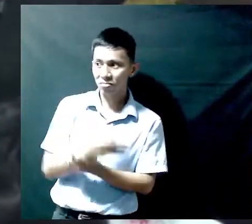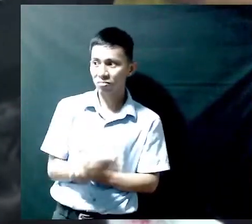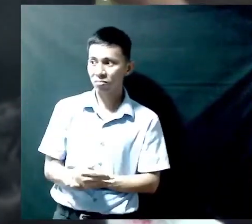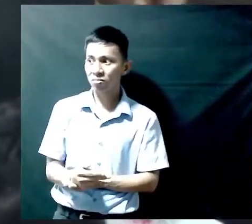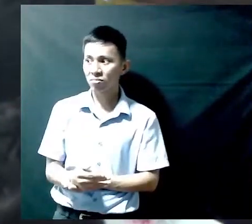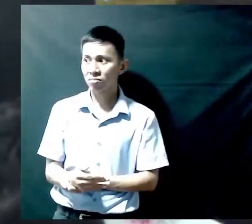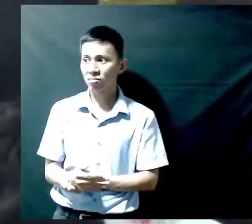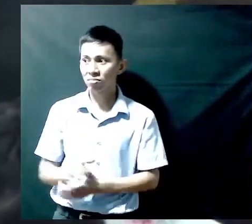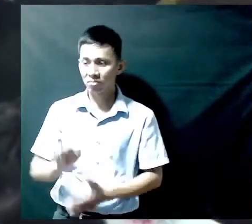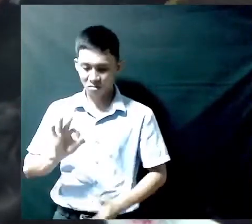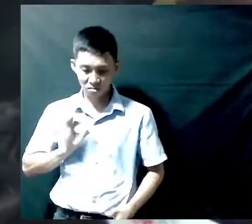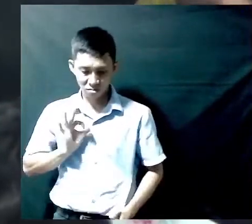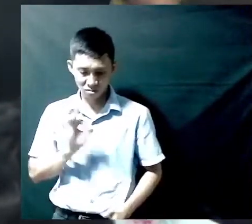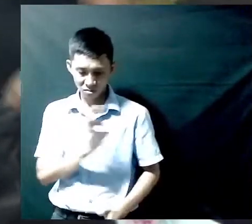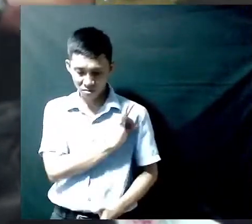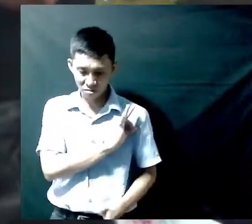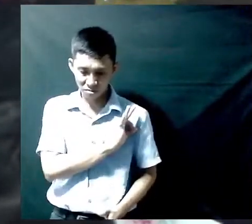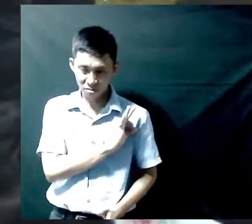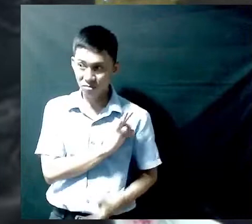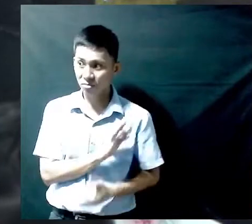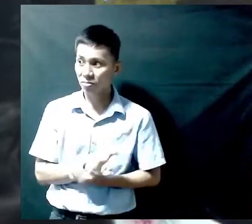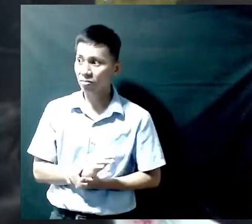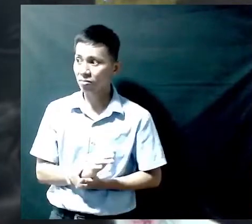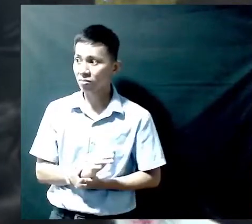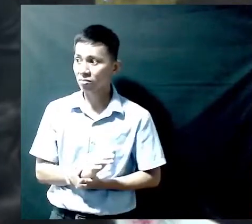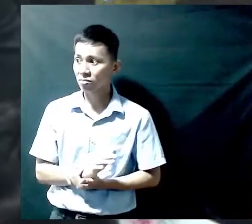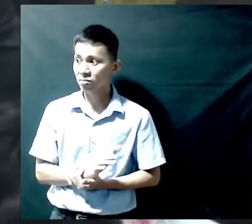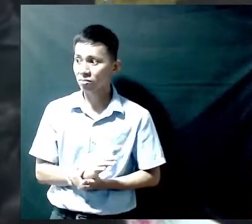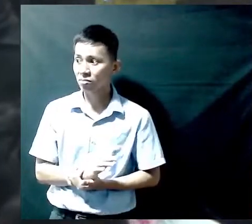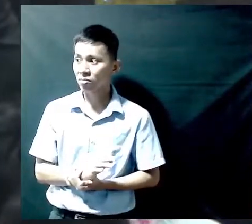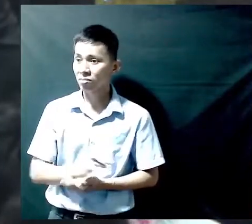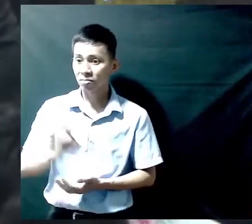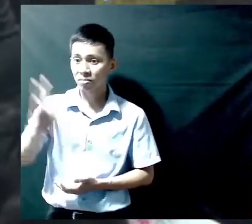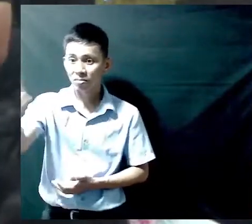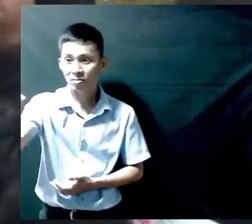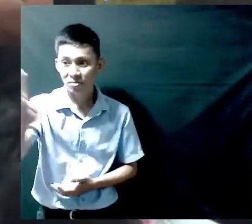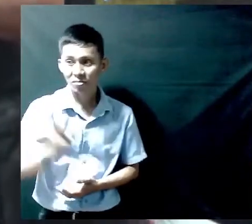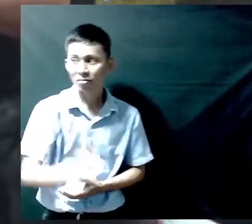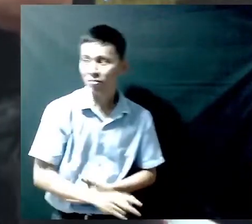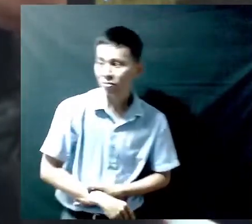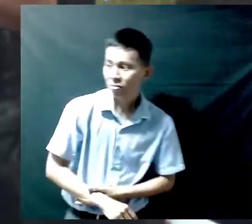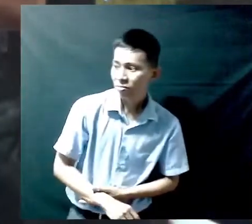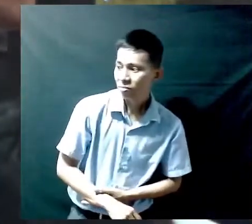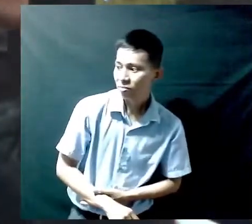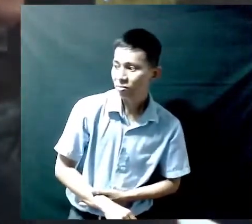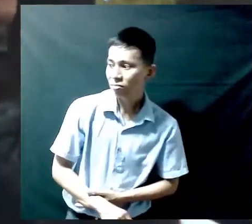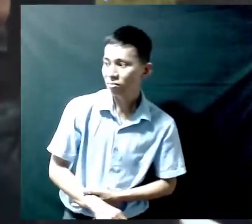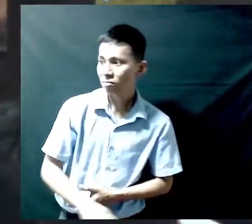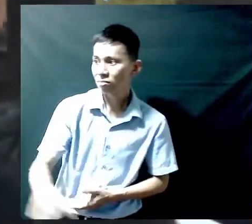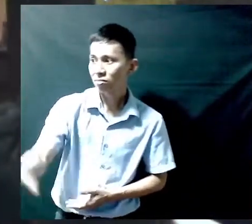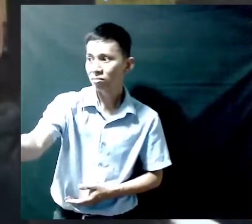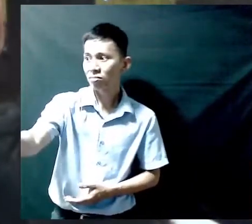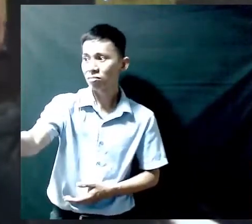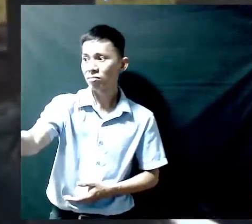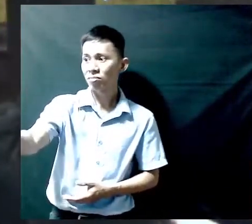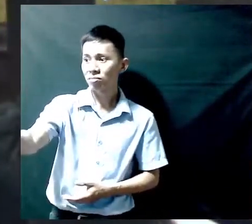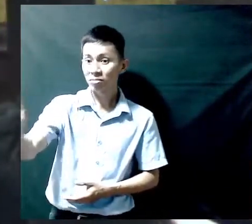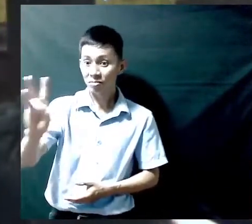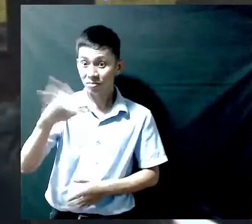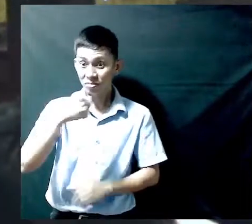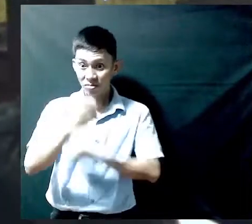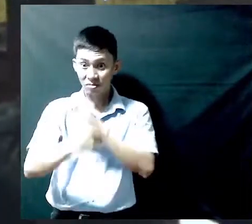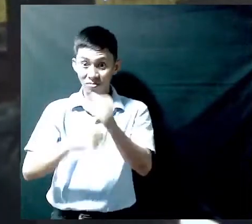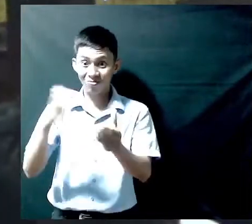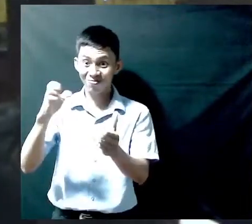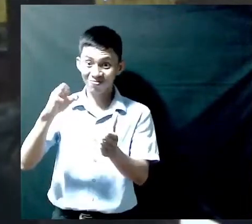matalino. Bagsak ng Pilipino. 7 taon sa Bible school. Pero isang bagay lang alam ko. Nagbigay ako ng buhay sa